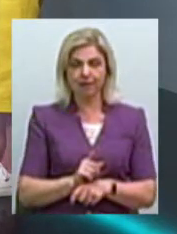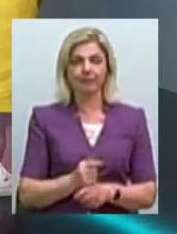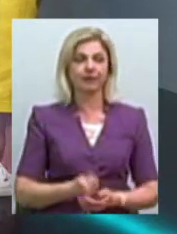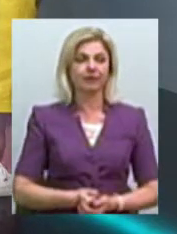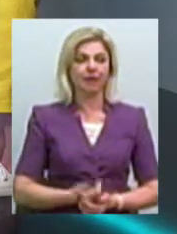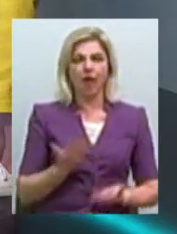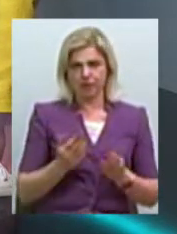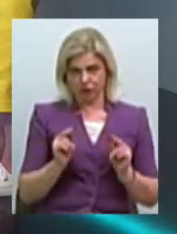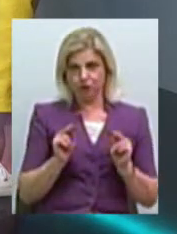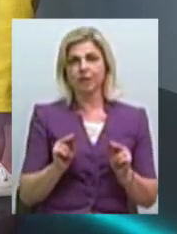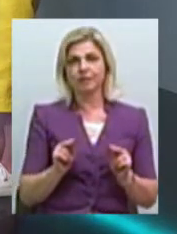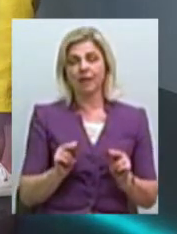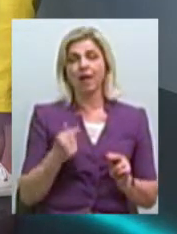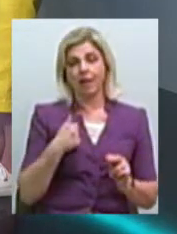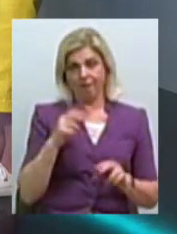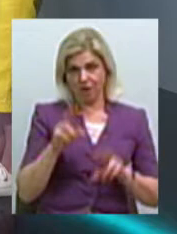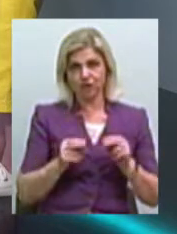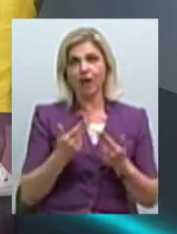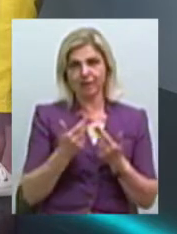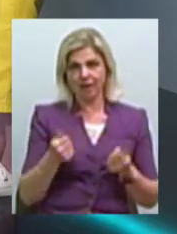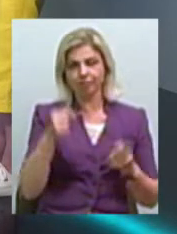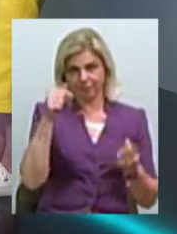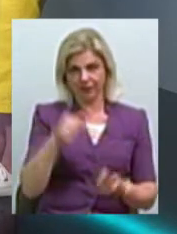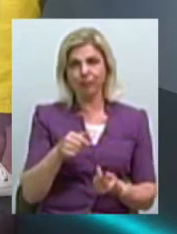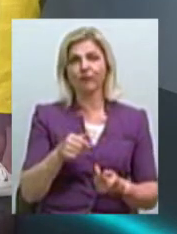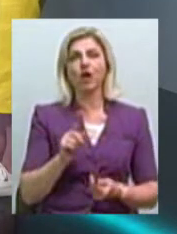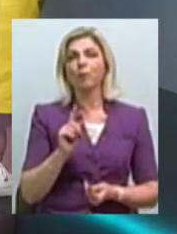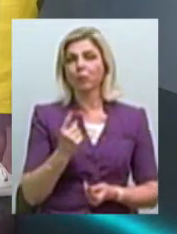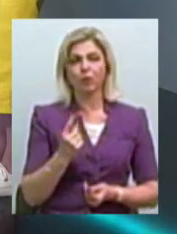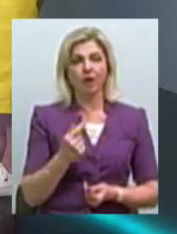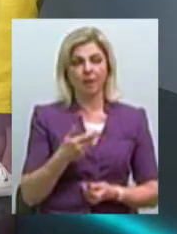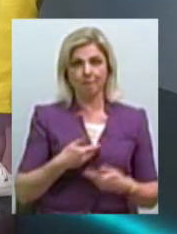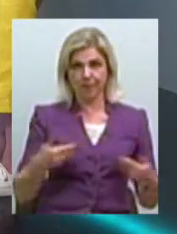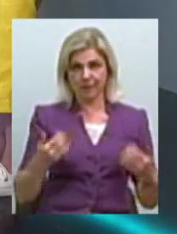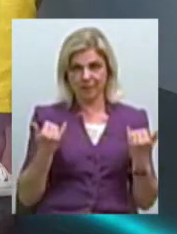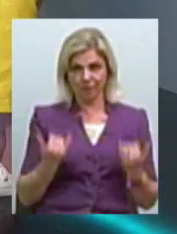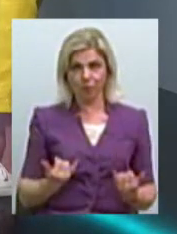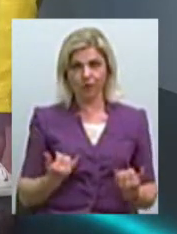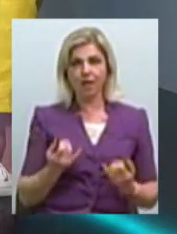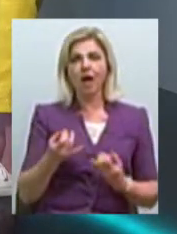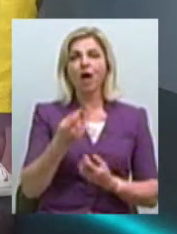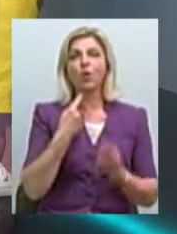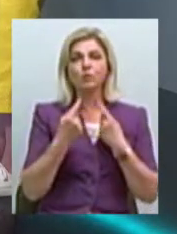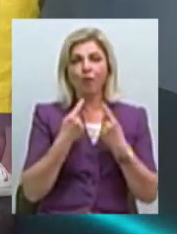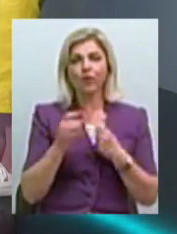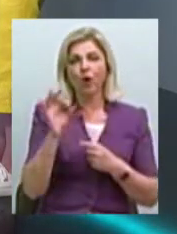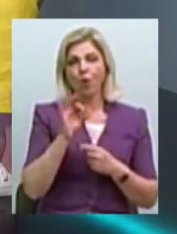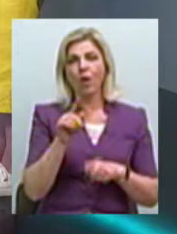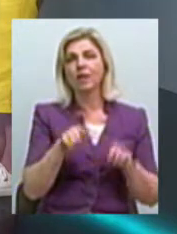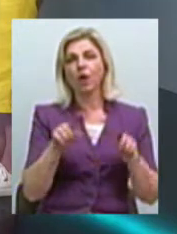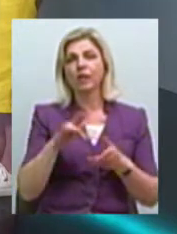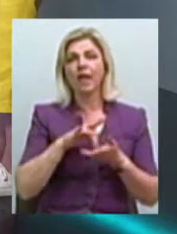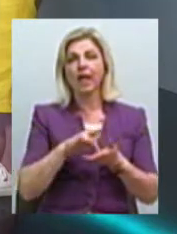вважаю... Я вважаю, що так відповідаю, тому що ось ми вже сьогодні так і розмовляли про деяких